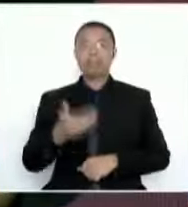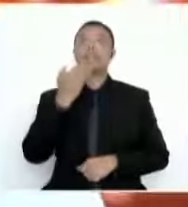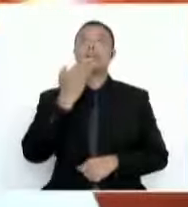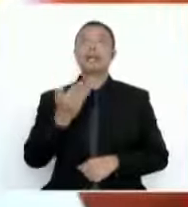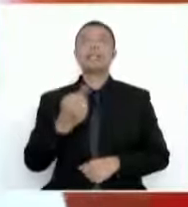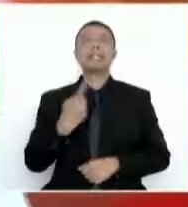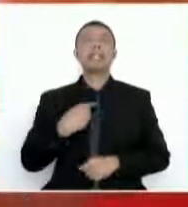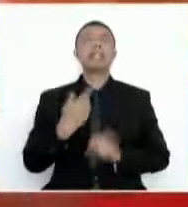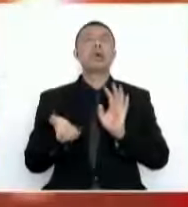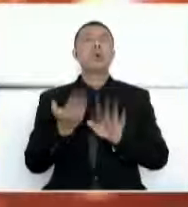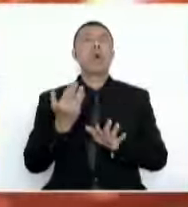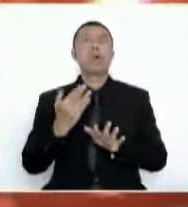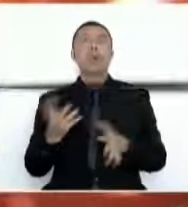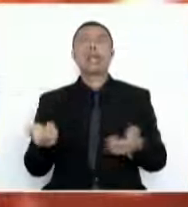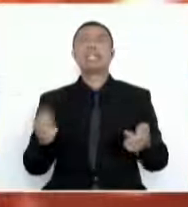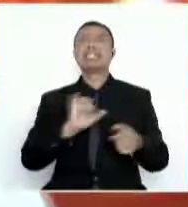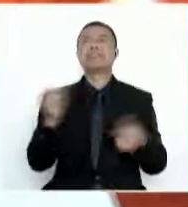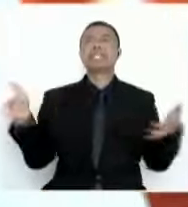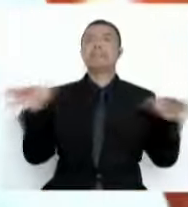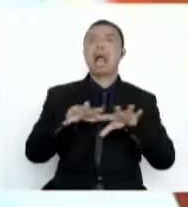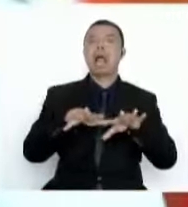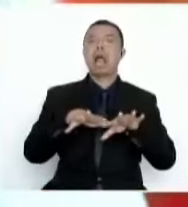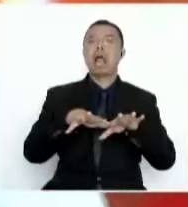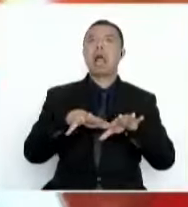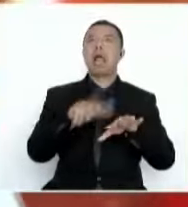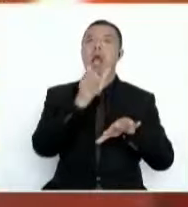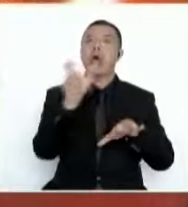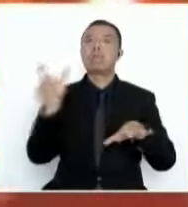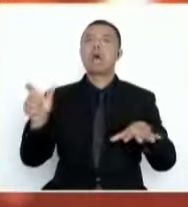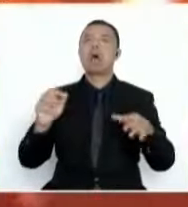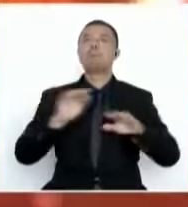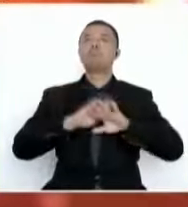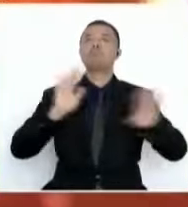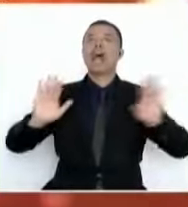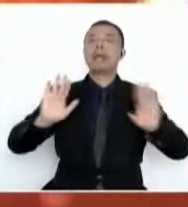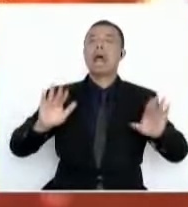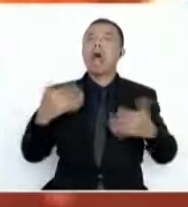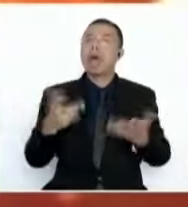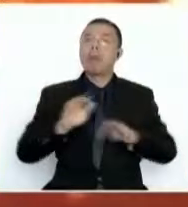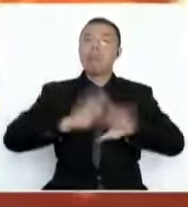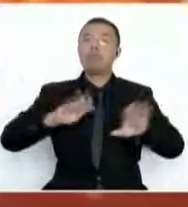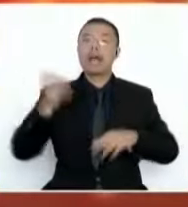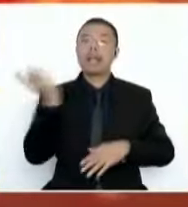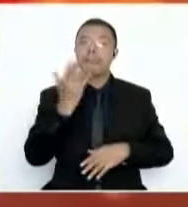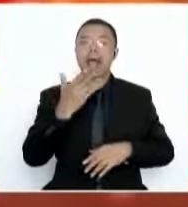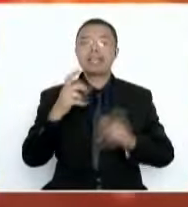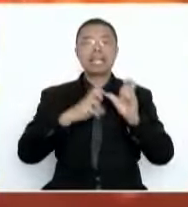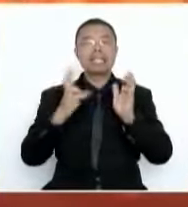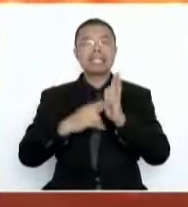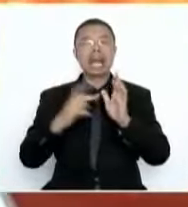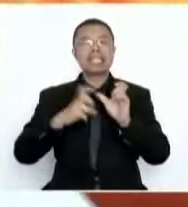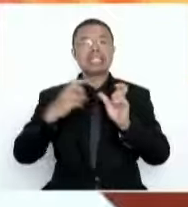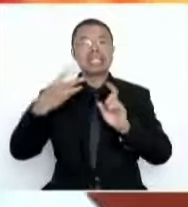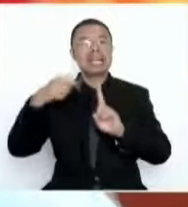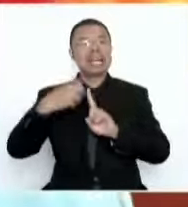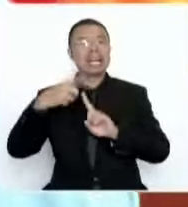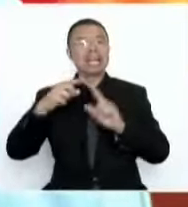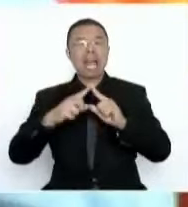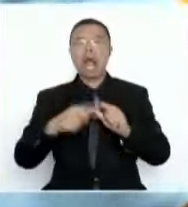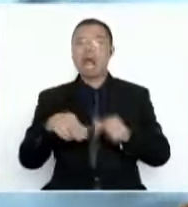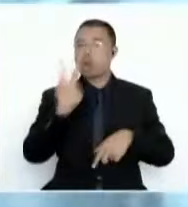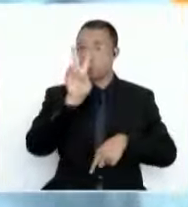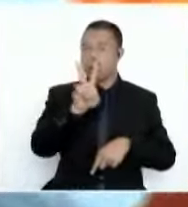kasih kita sering terperangkap dengan kata budaya budaya adalah bahasa sanserta terdiri dari dua